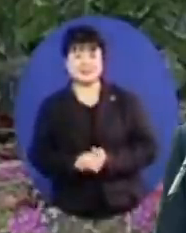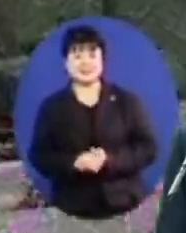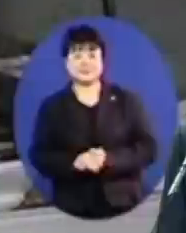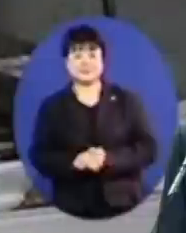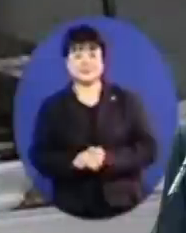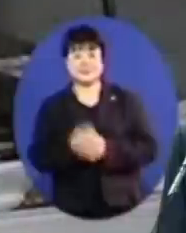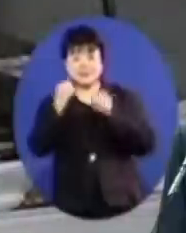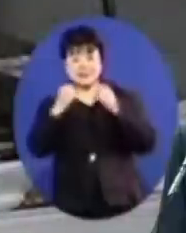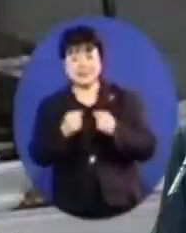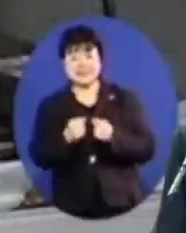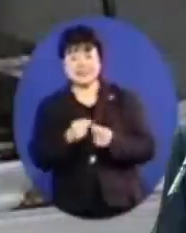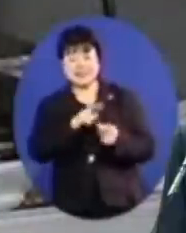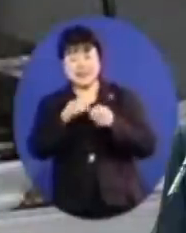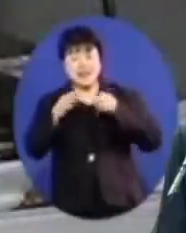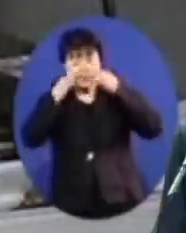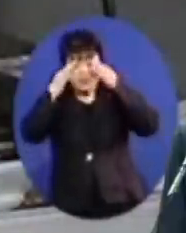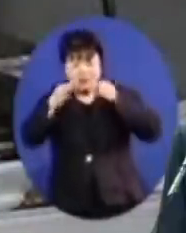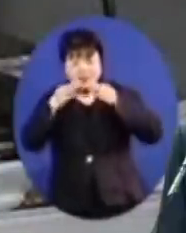인생을 성실하게 살고